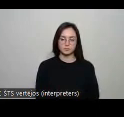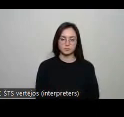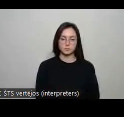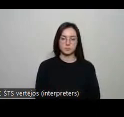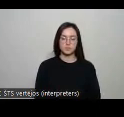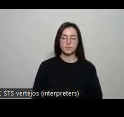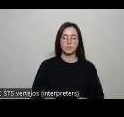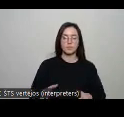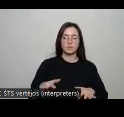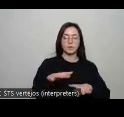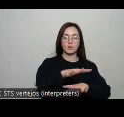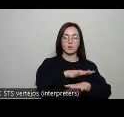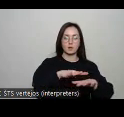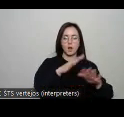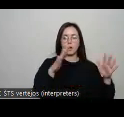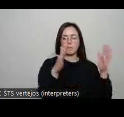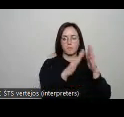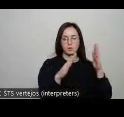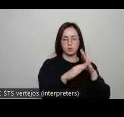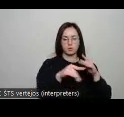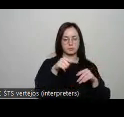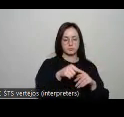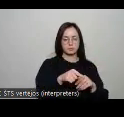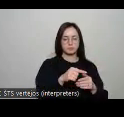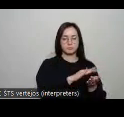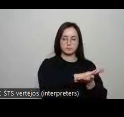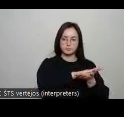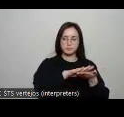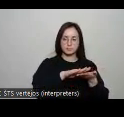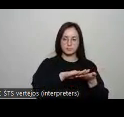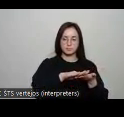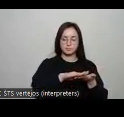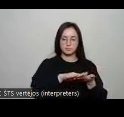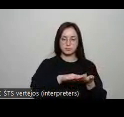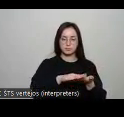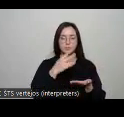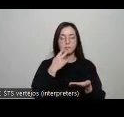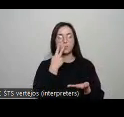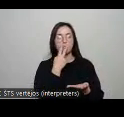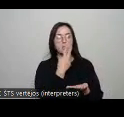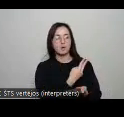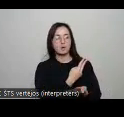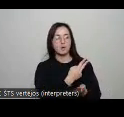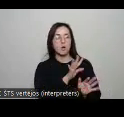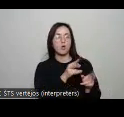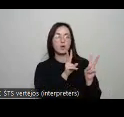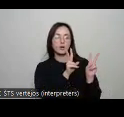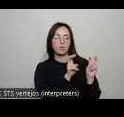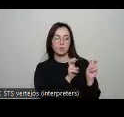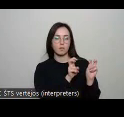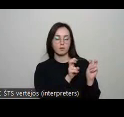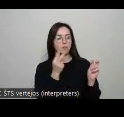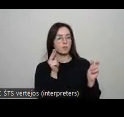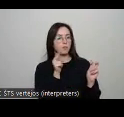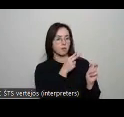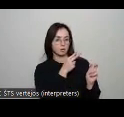Aplinkos tvarumas. Ir mes matome, kokie yra pavadinimai